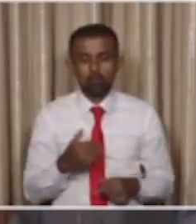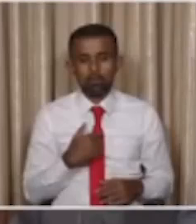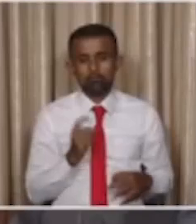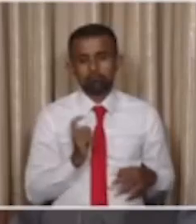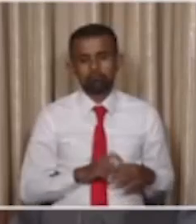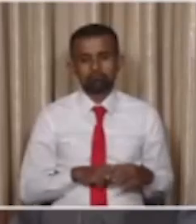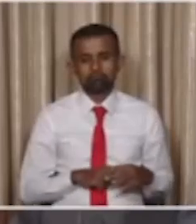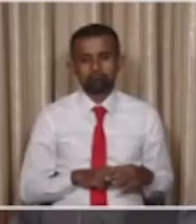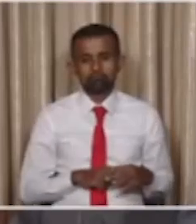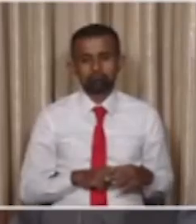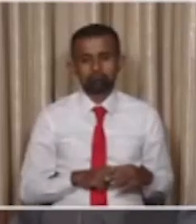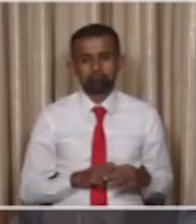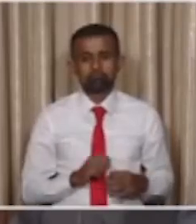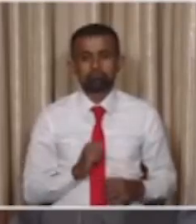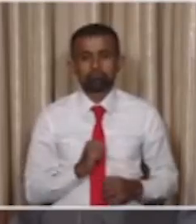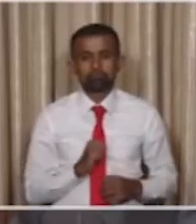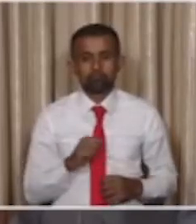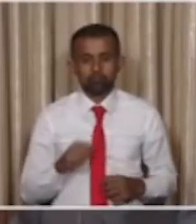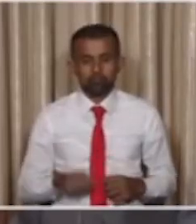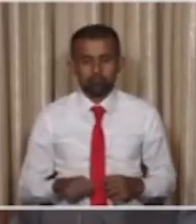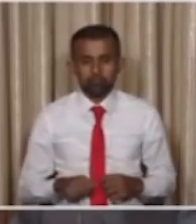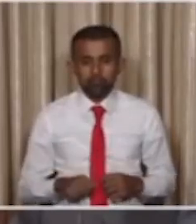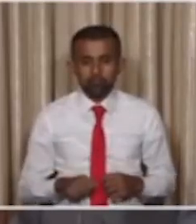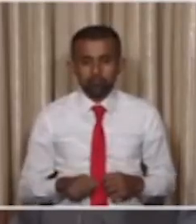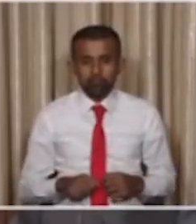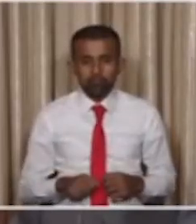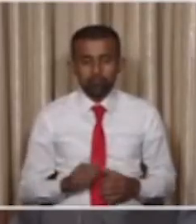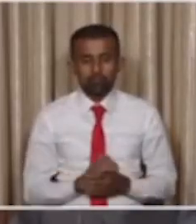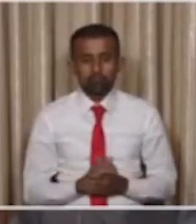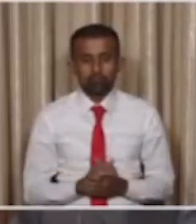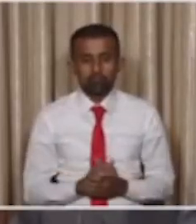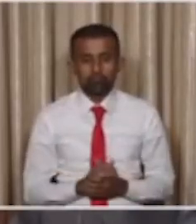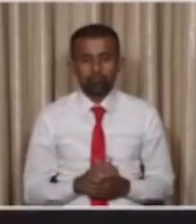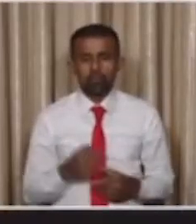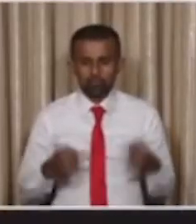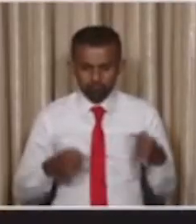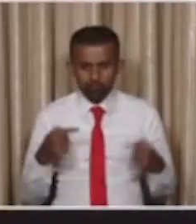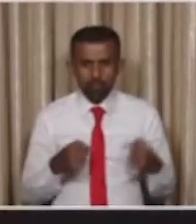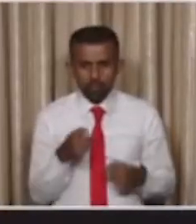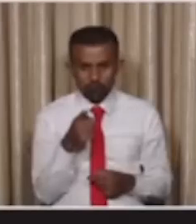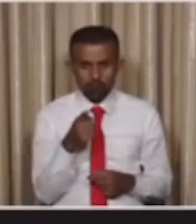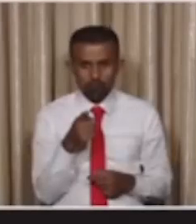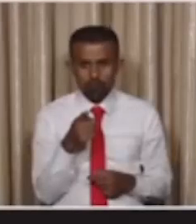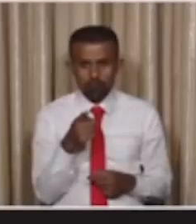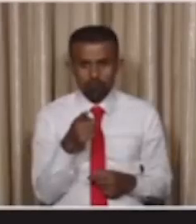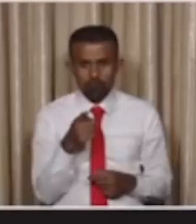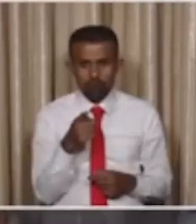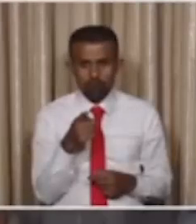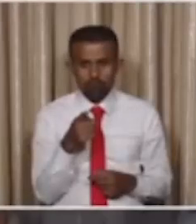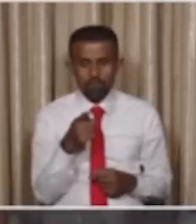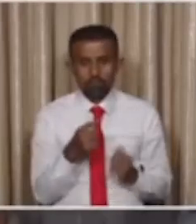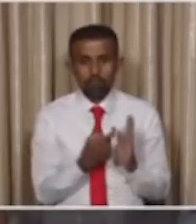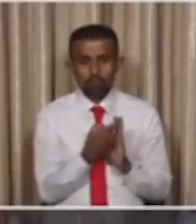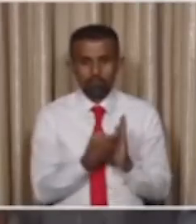ප්‍රශ්නය ගරු කතානායකතුමනි, මේකට සම්බන්ධ ඒකට විවාදයක් තියෙනවනේ ගරු. නෑ නෑ, නමුත් මේක ස්ටෑන්ඩින් ඕඩර්